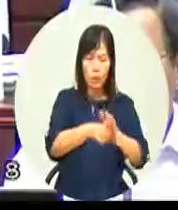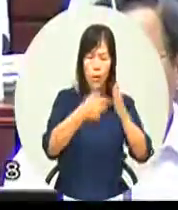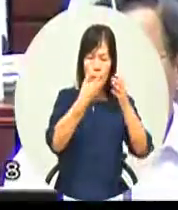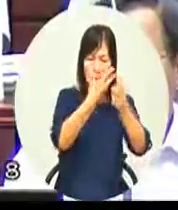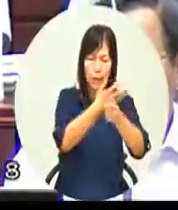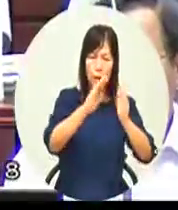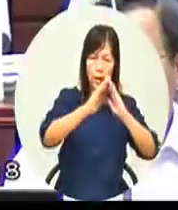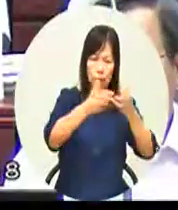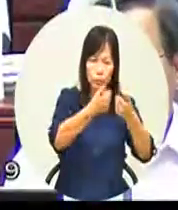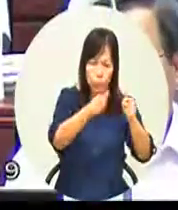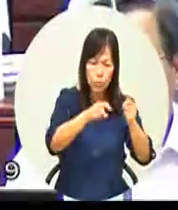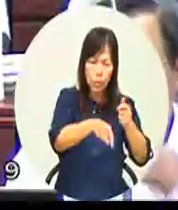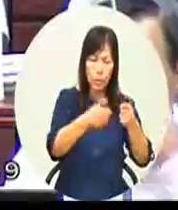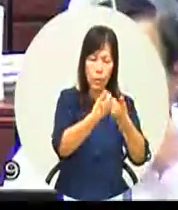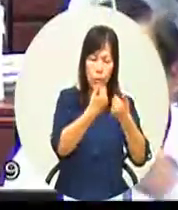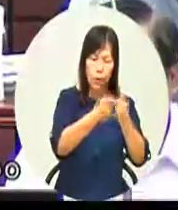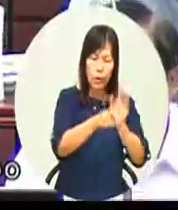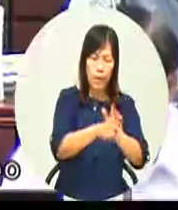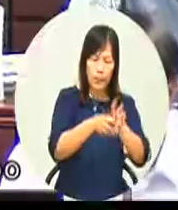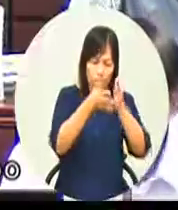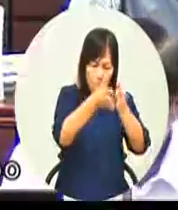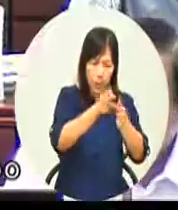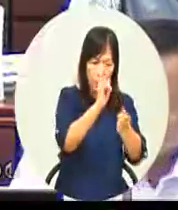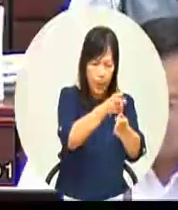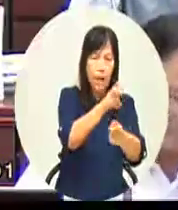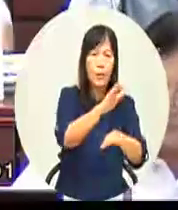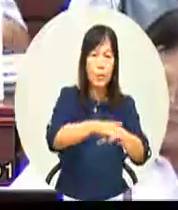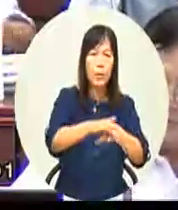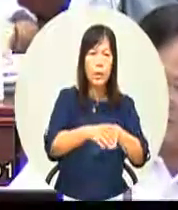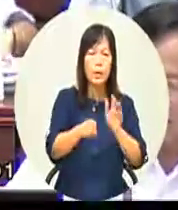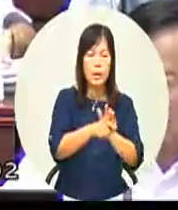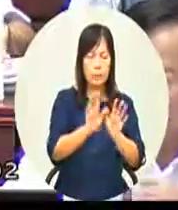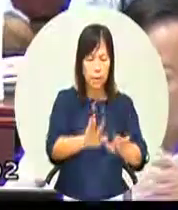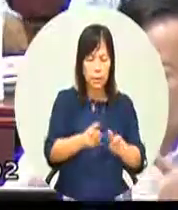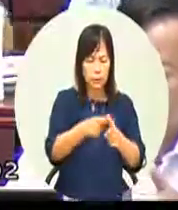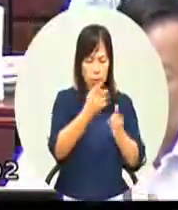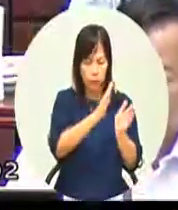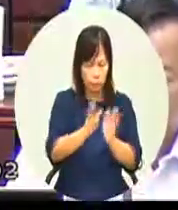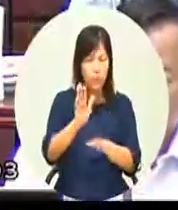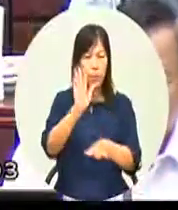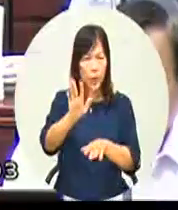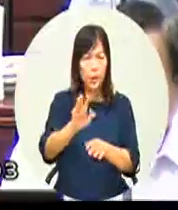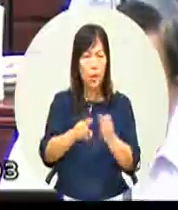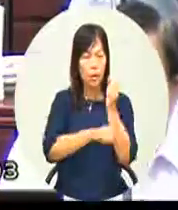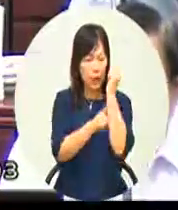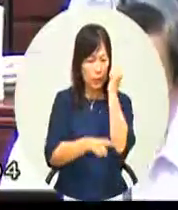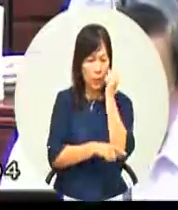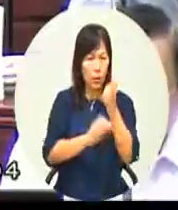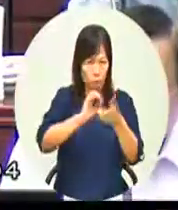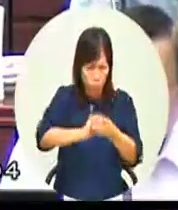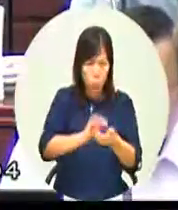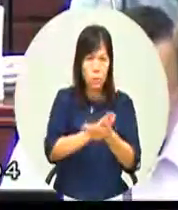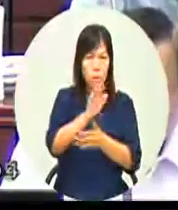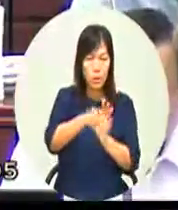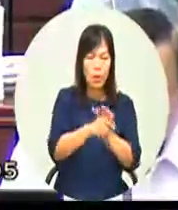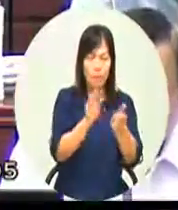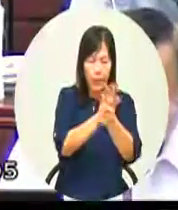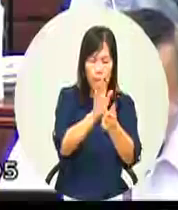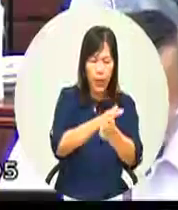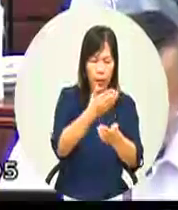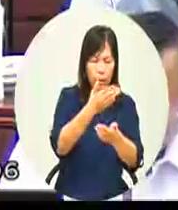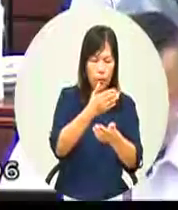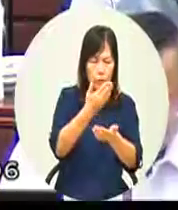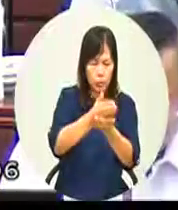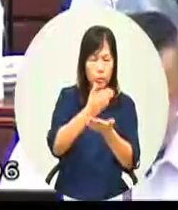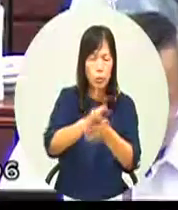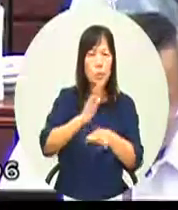去做一个指定，所以这个部分我们目前正在筹备中，那等到法案通过之后，我想应该可以解套。不过刚刚议员有指